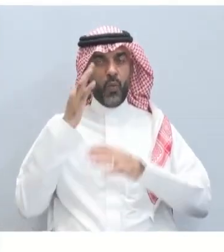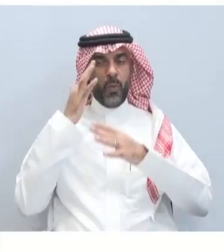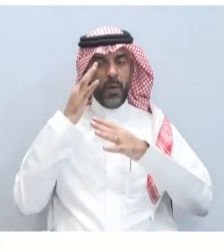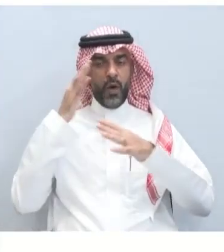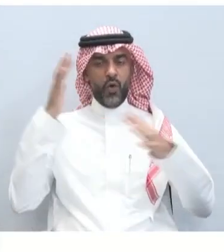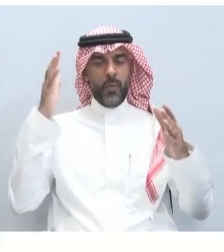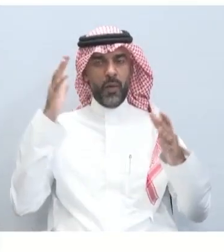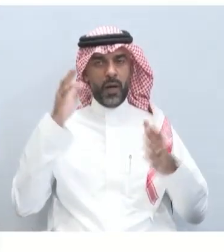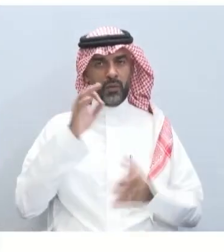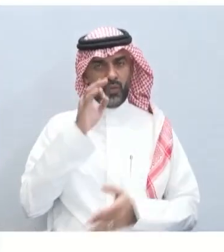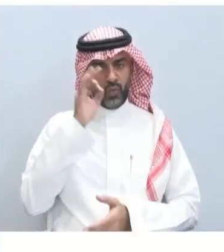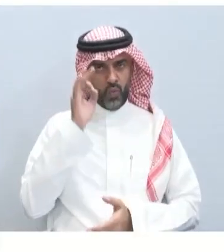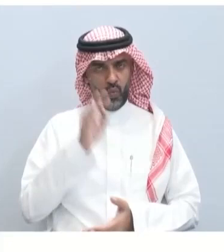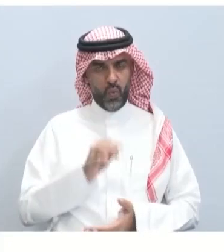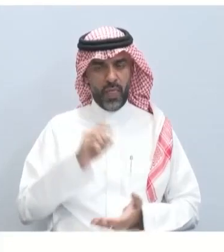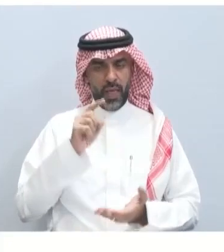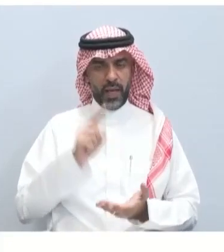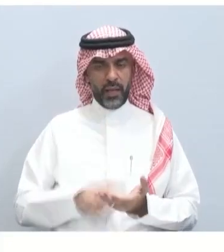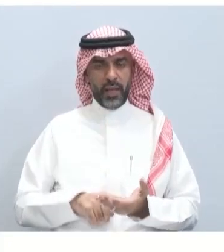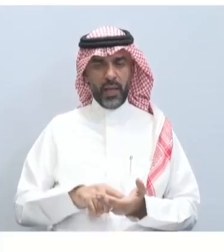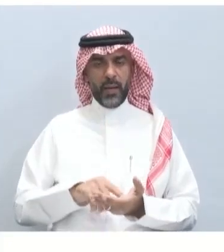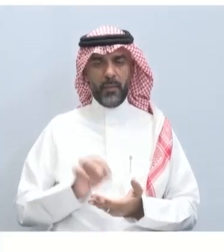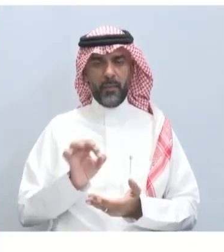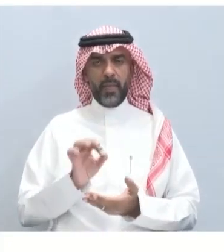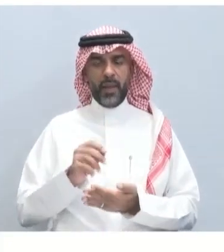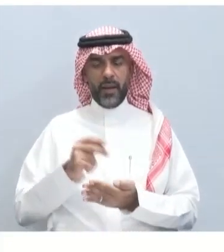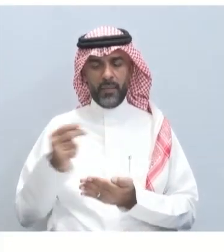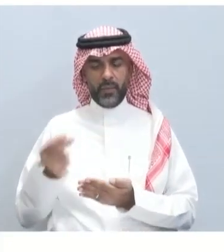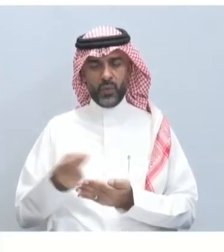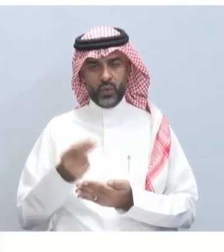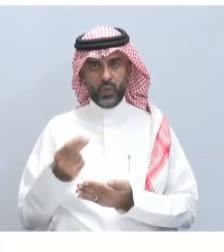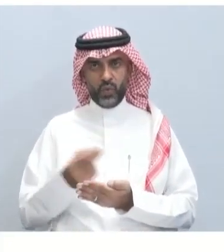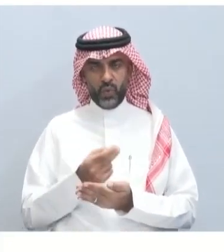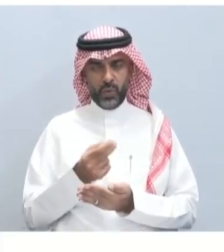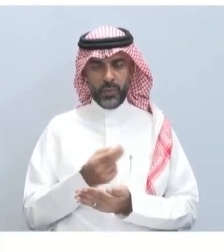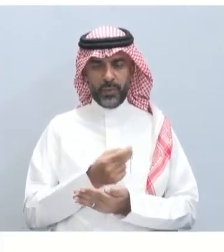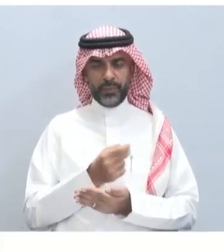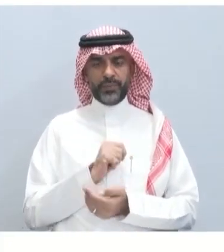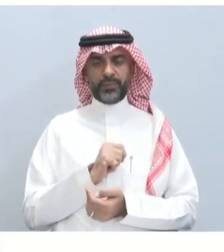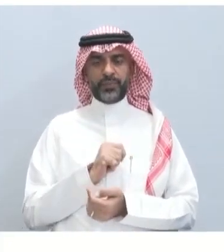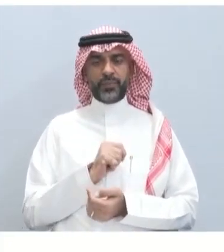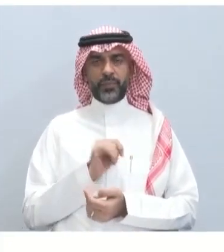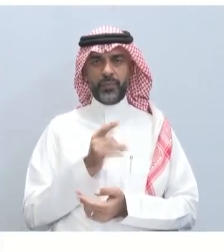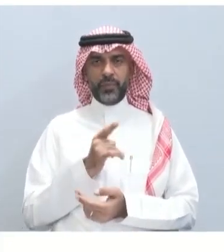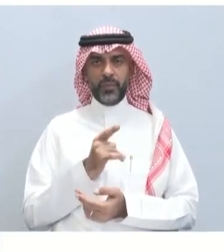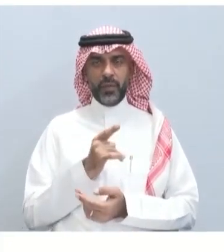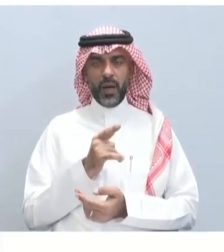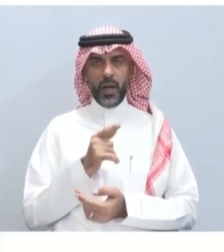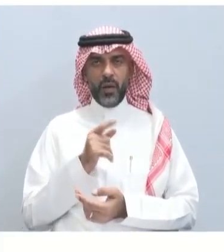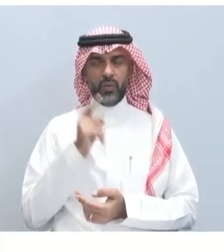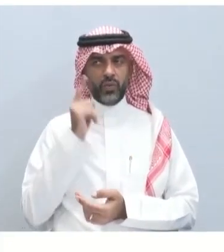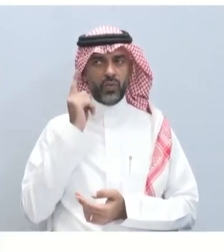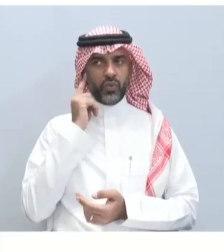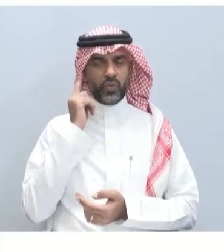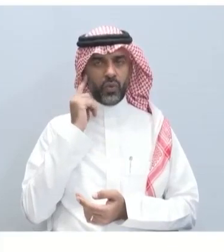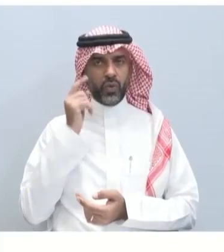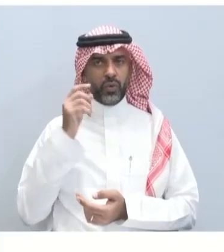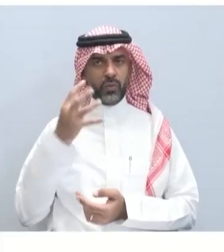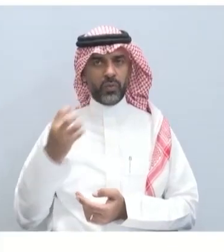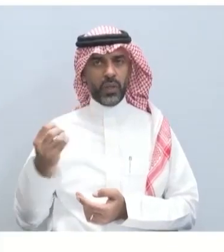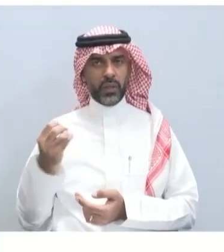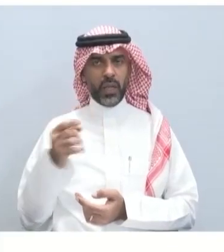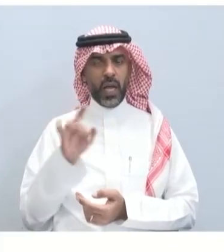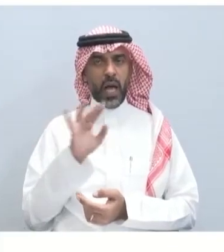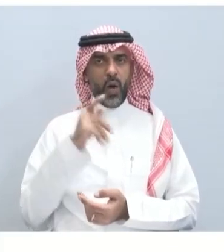مصادر المعلومات الوثائقيه التي هي مثل ماذا المكتوبه او المسجله او المصوره